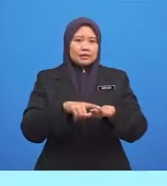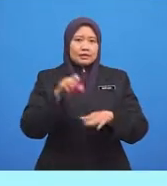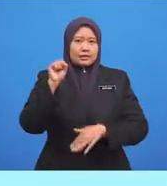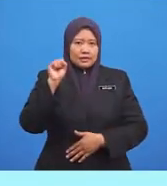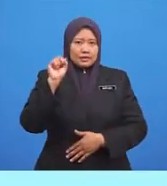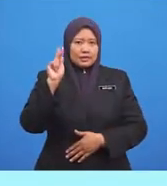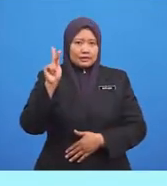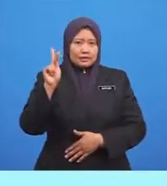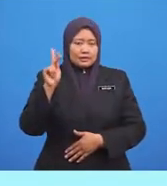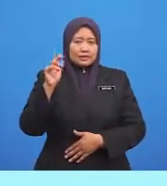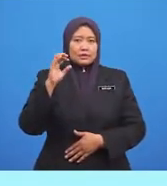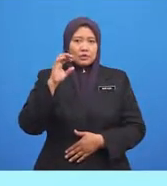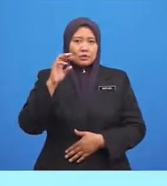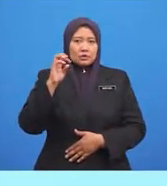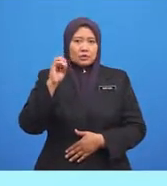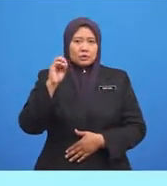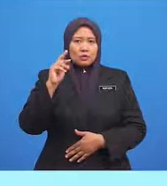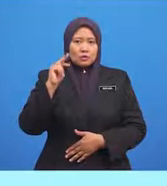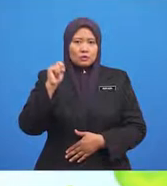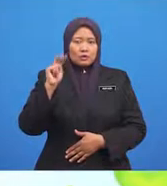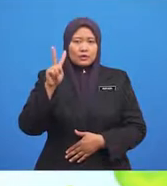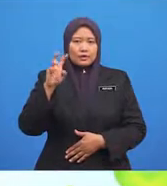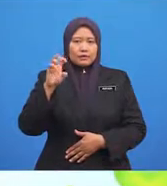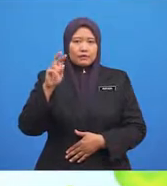Kebangsaan Konven Kajang.